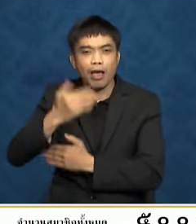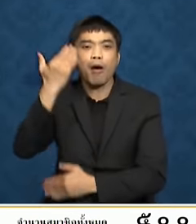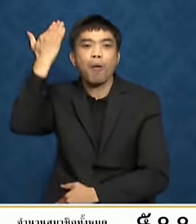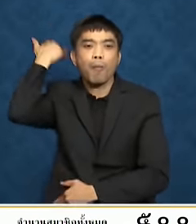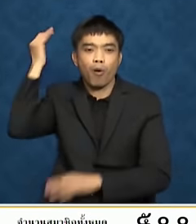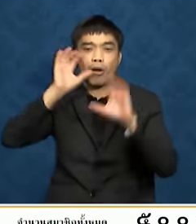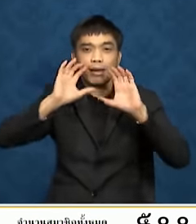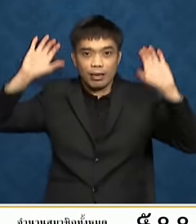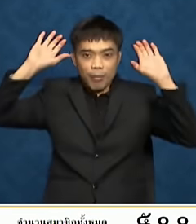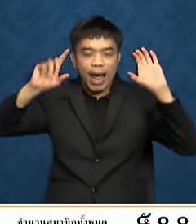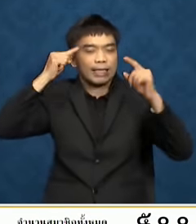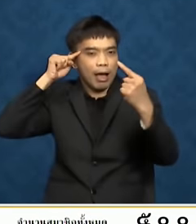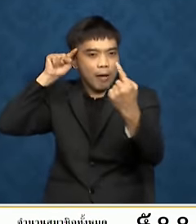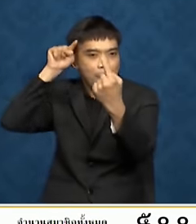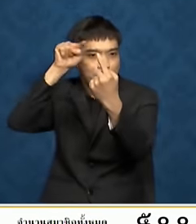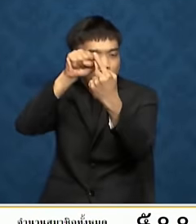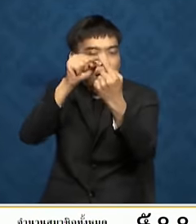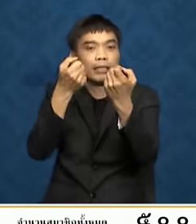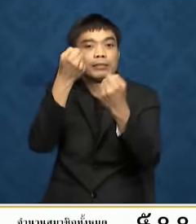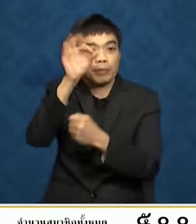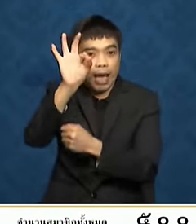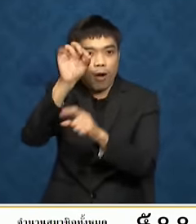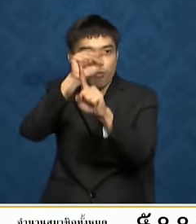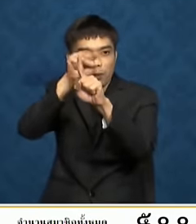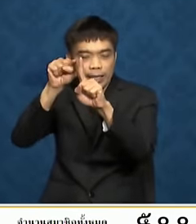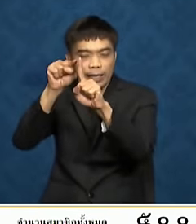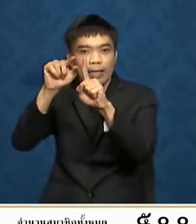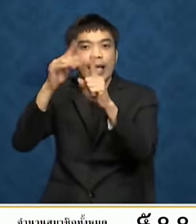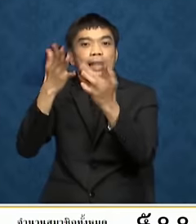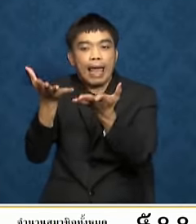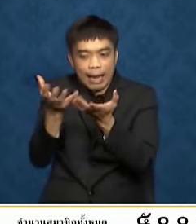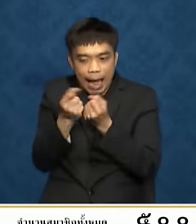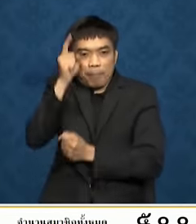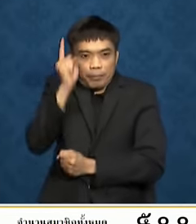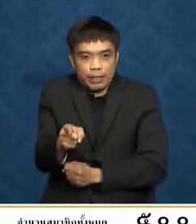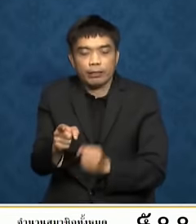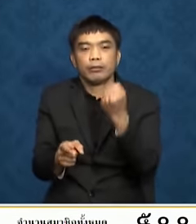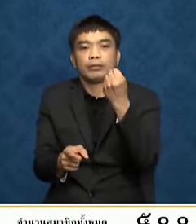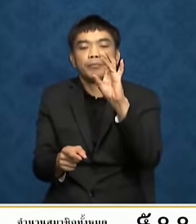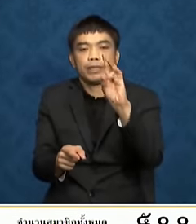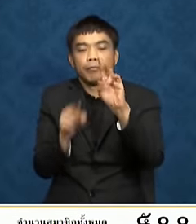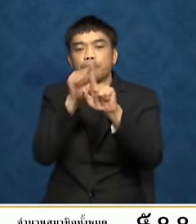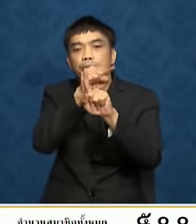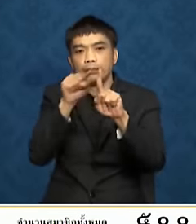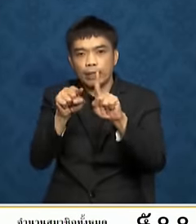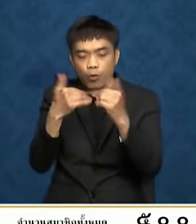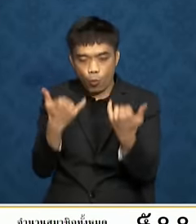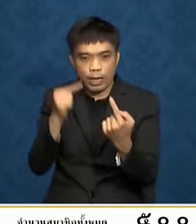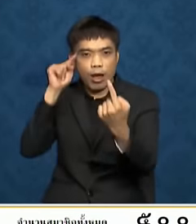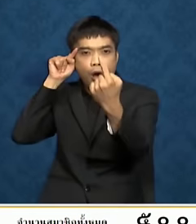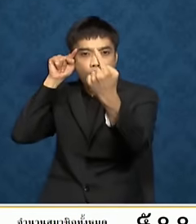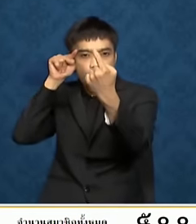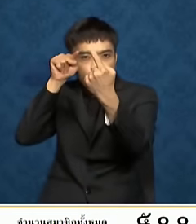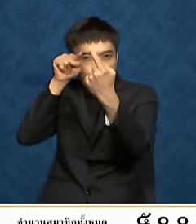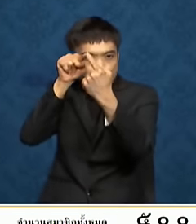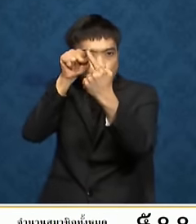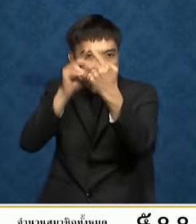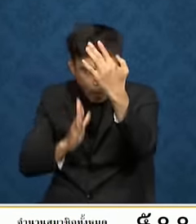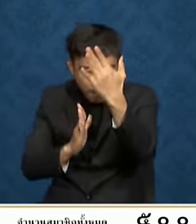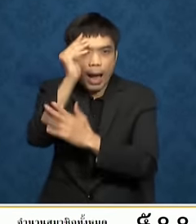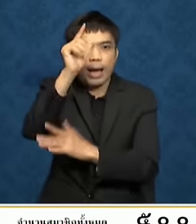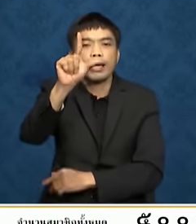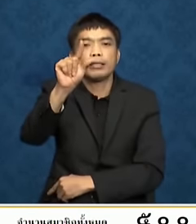ไว้19เราได้ 17ต้องยอมรับว่าตอนนั้นเราเราไม่ถึงแต่วันนี้เราทะลุเป้าแล้วนะครับทะลุเป้า